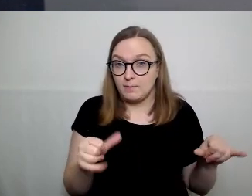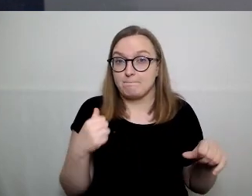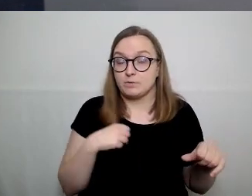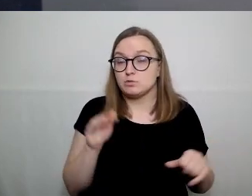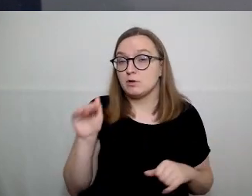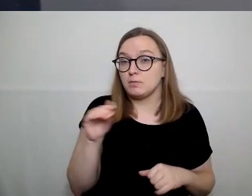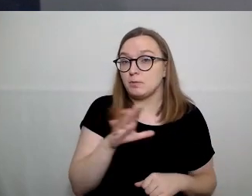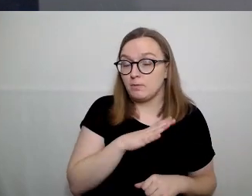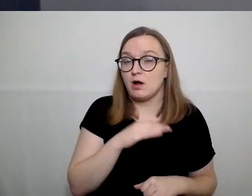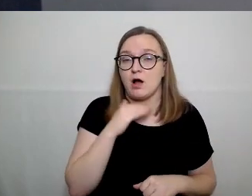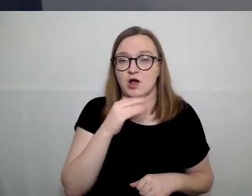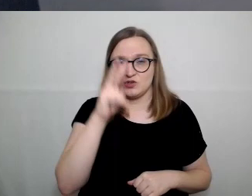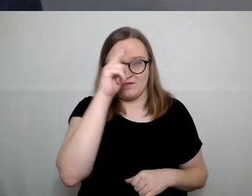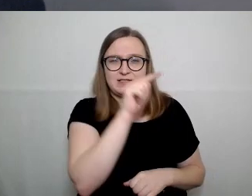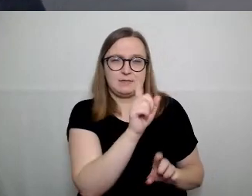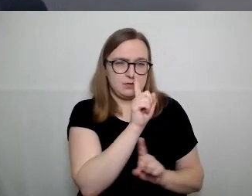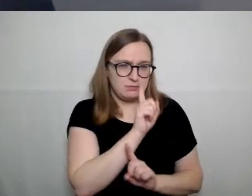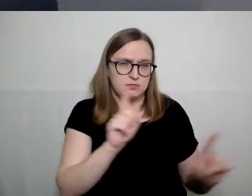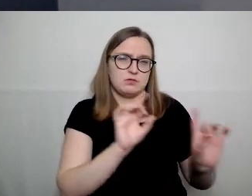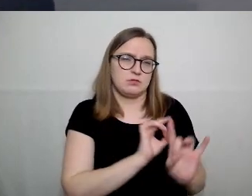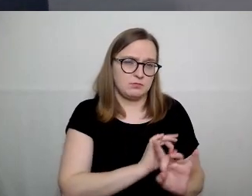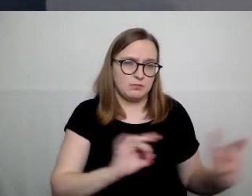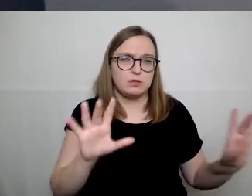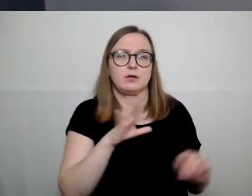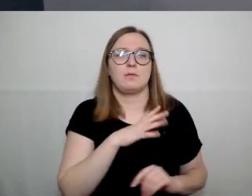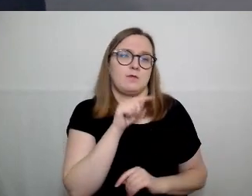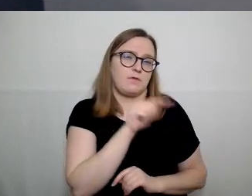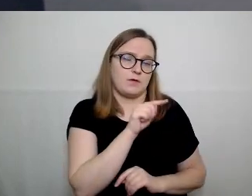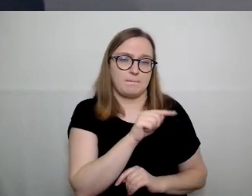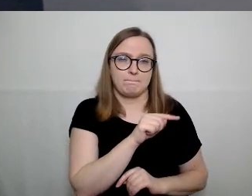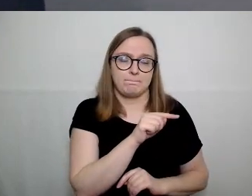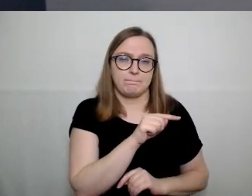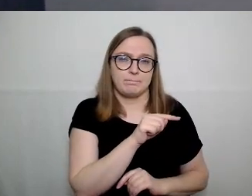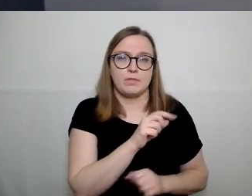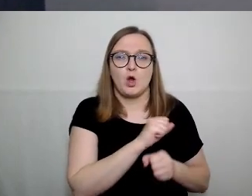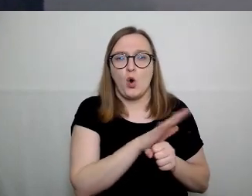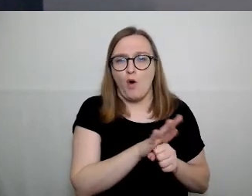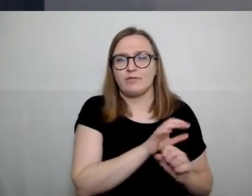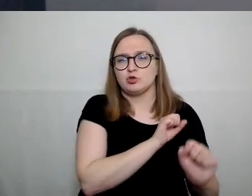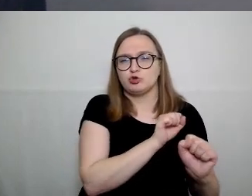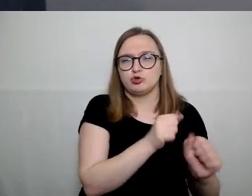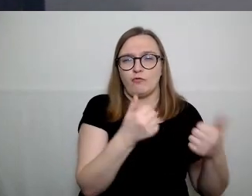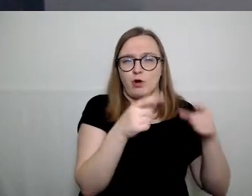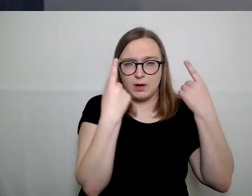ta valstybė kitokia, kitai buvo vykdoma COVID-u prevencija, bet